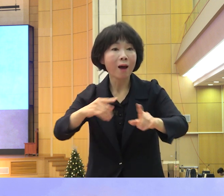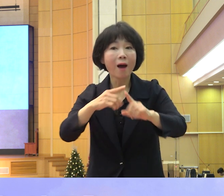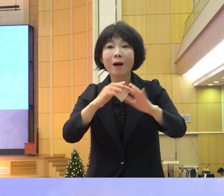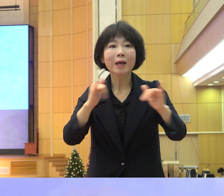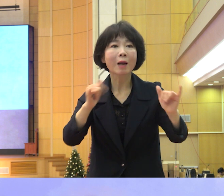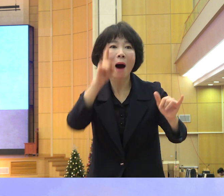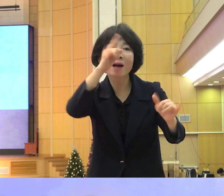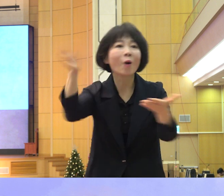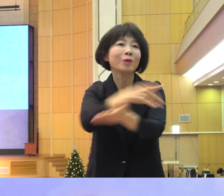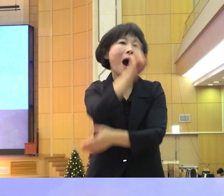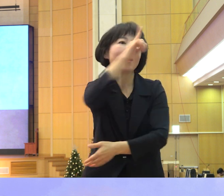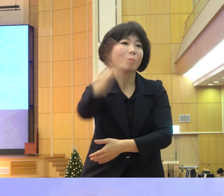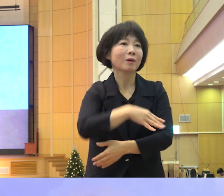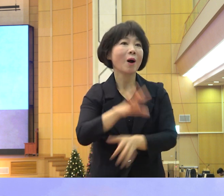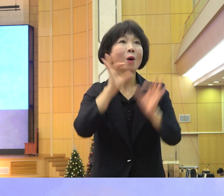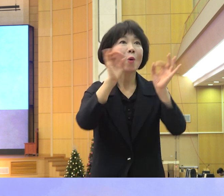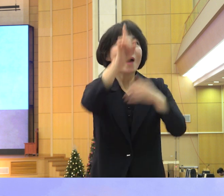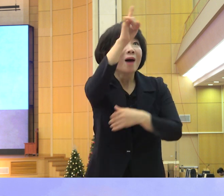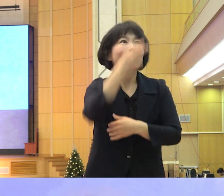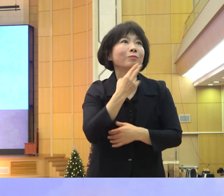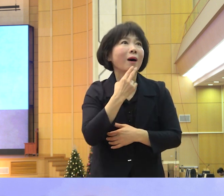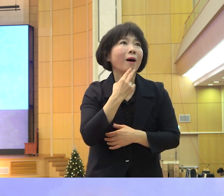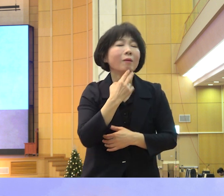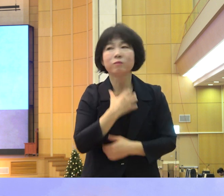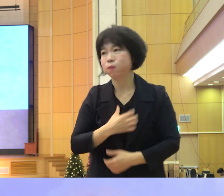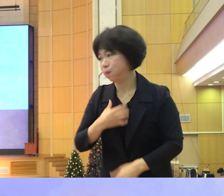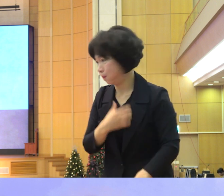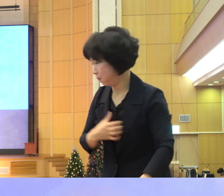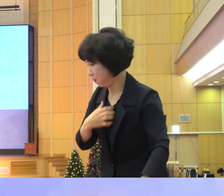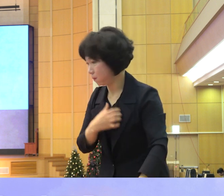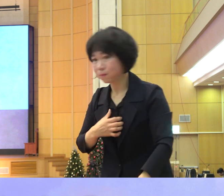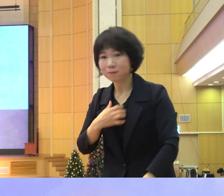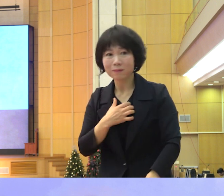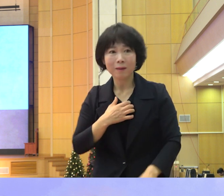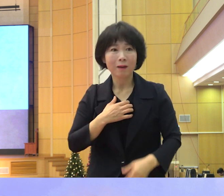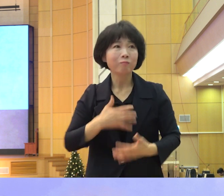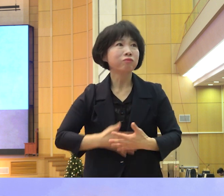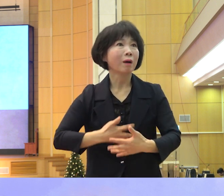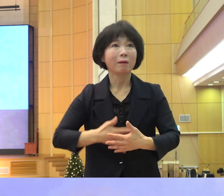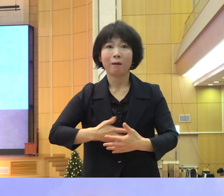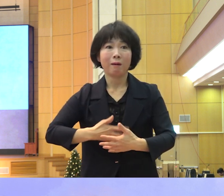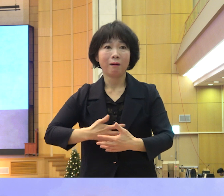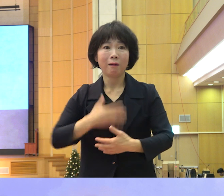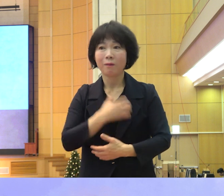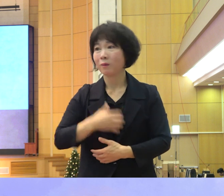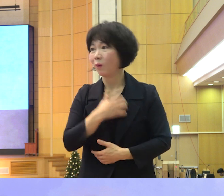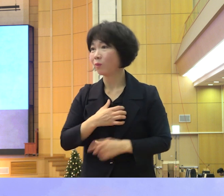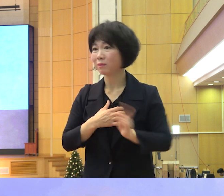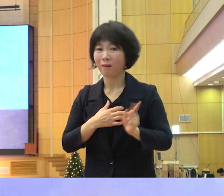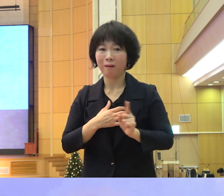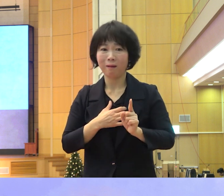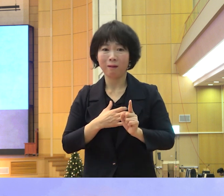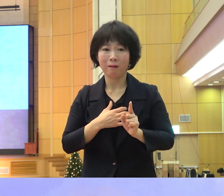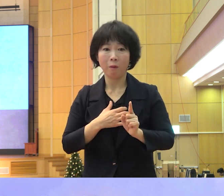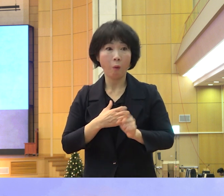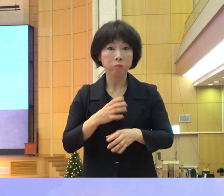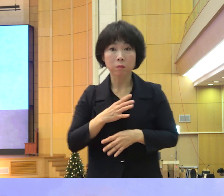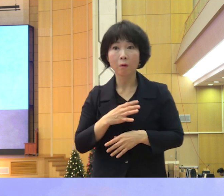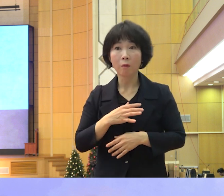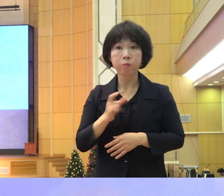안 와봐봐. 처음에는 잘 될 거라 생각했다가 나중에 어떻게 생각했어? 이거